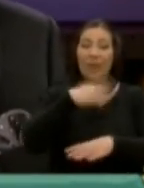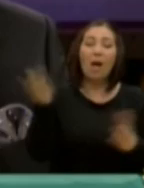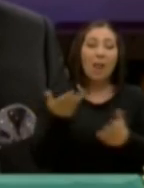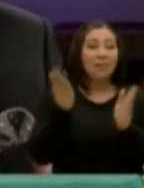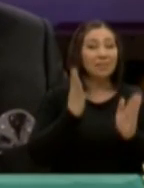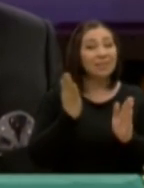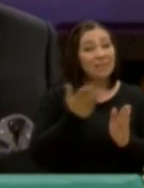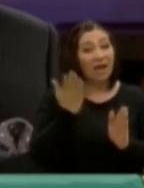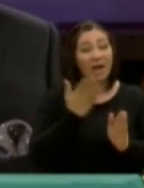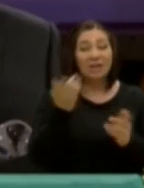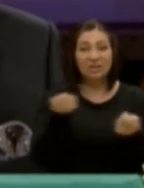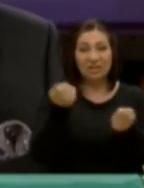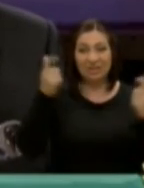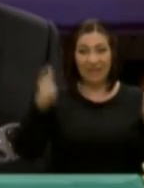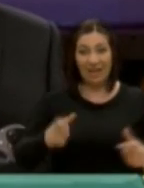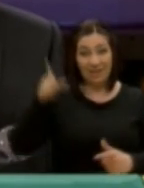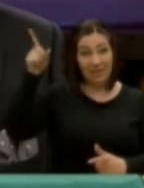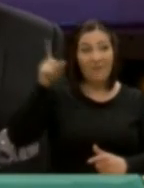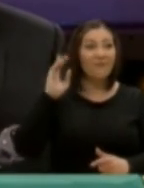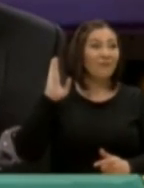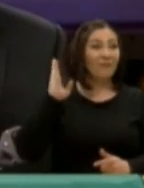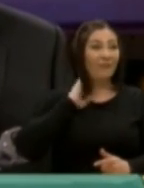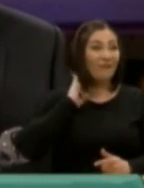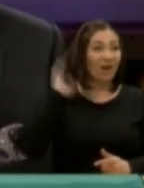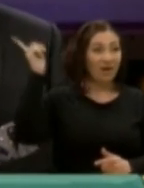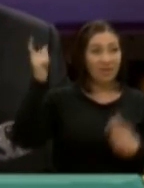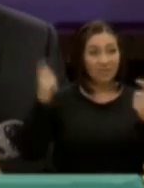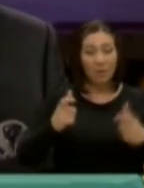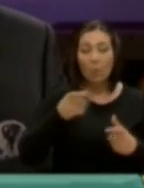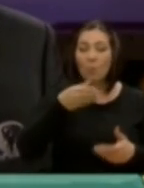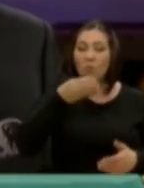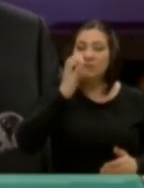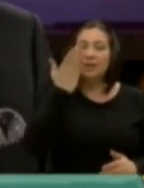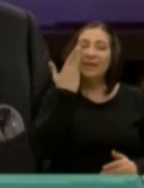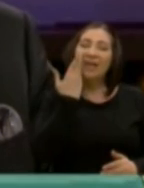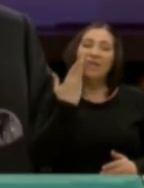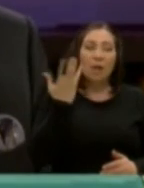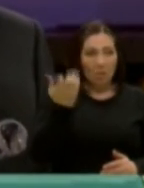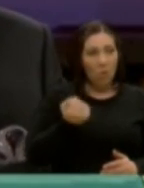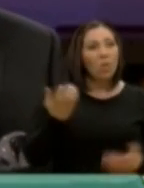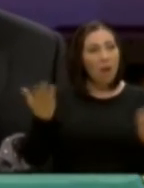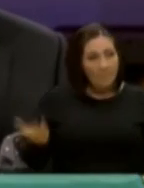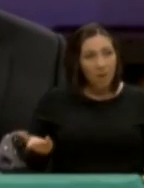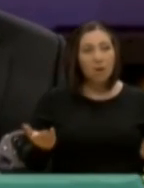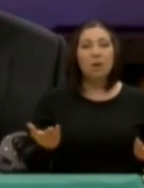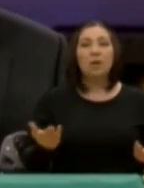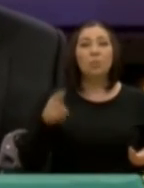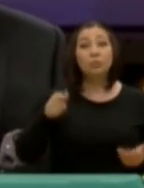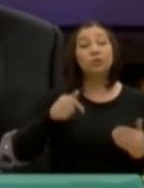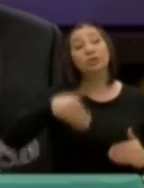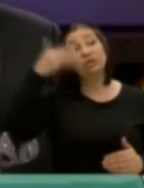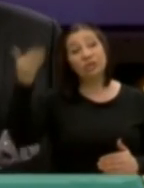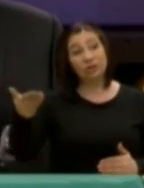yerine, vefadaki mekana gelip orada boza içmek keyfine ulaşabiliyorlar. Ama bunun